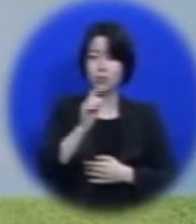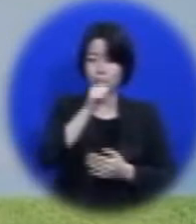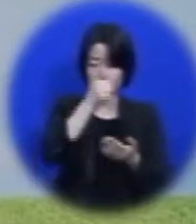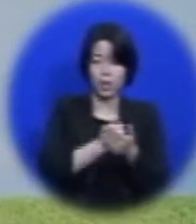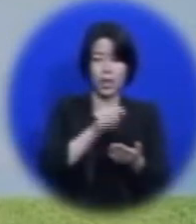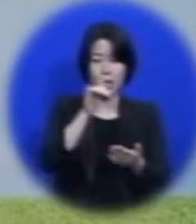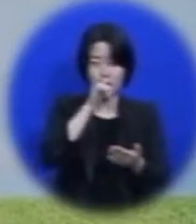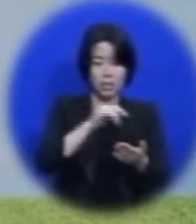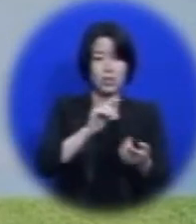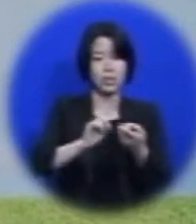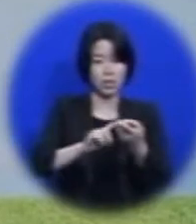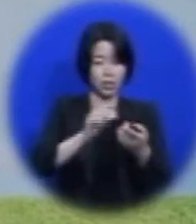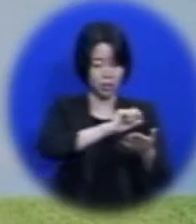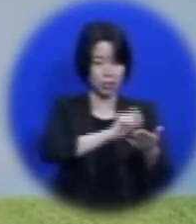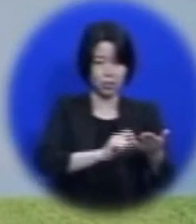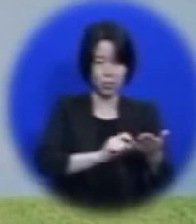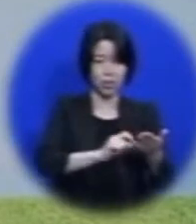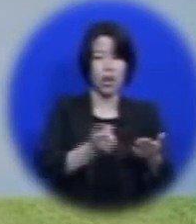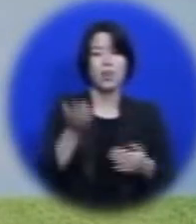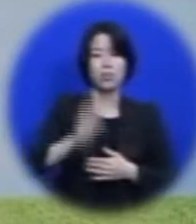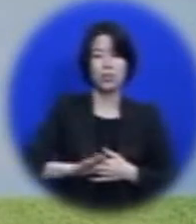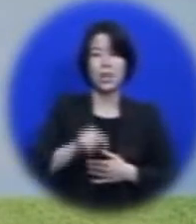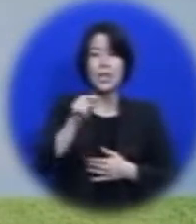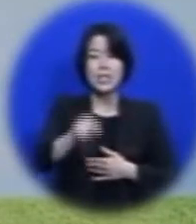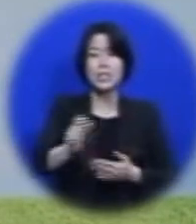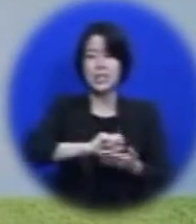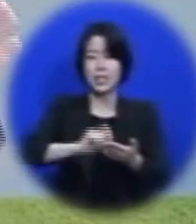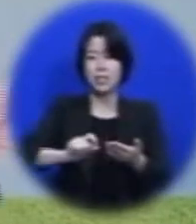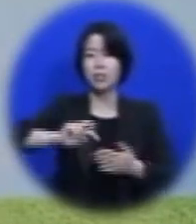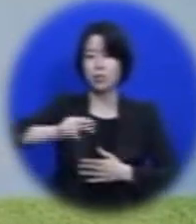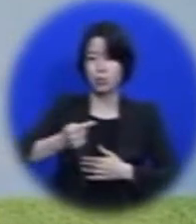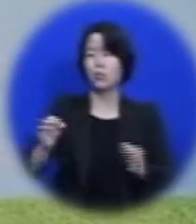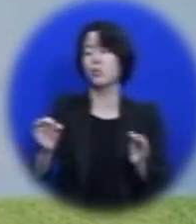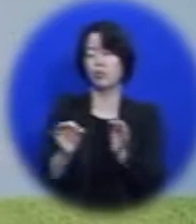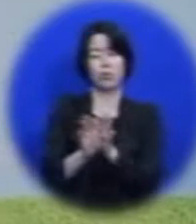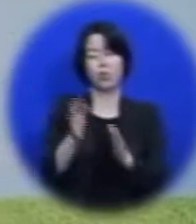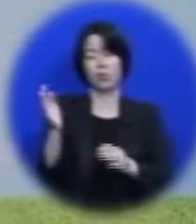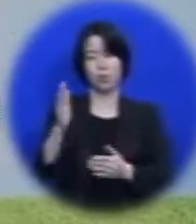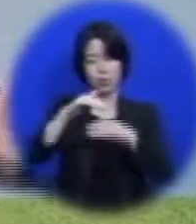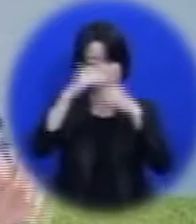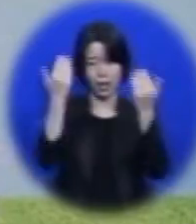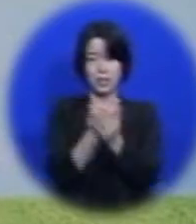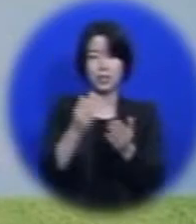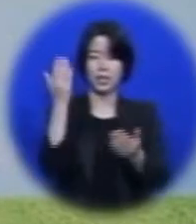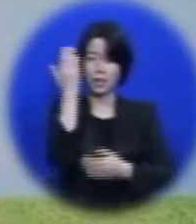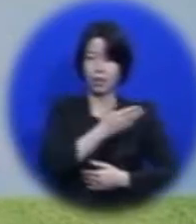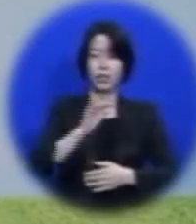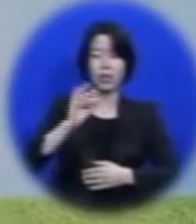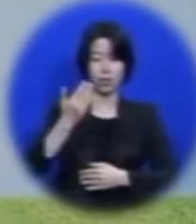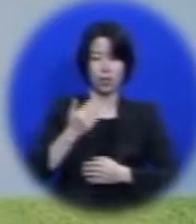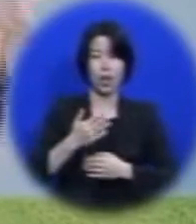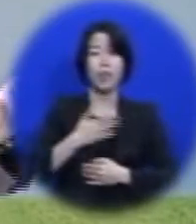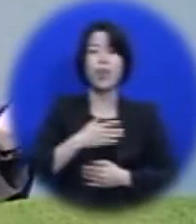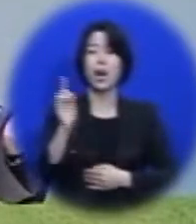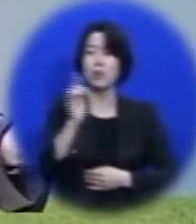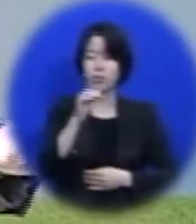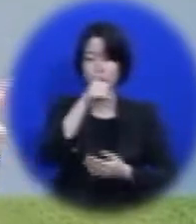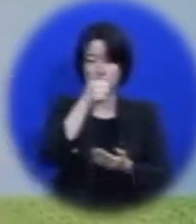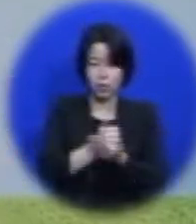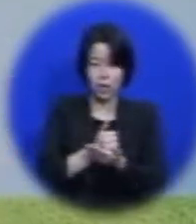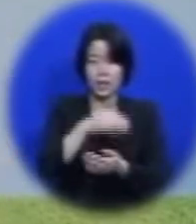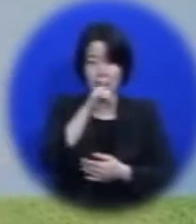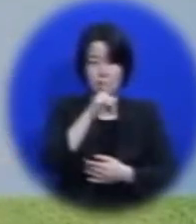지었는지. 그런데 그 기록조차 없어졌다. 완전히 깨끗하게 되었다는 거예요. 내가 무슨 죄를